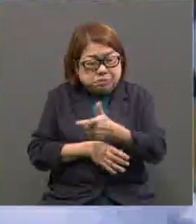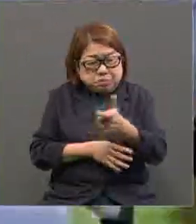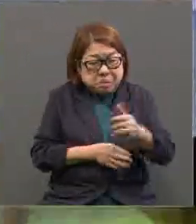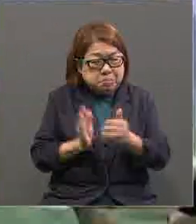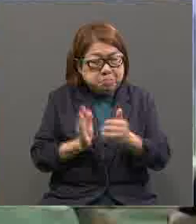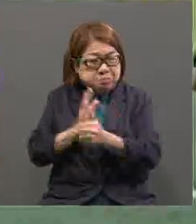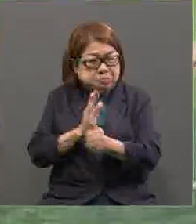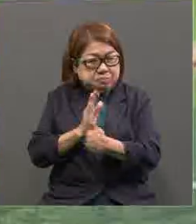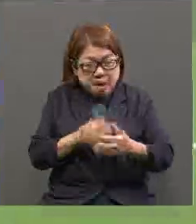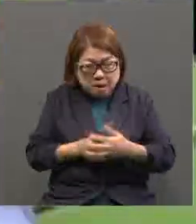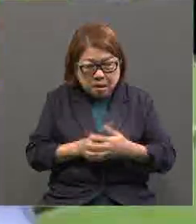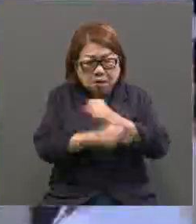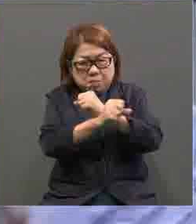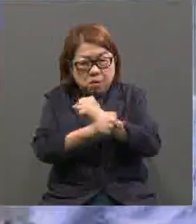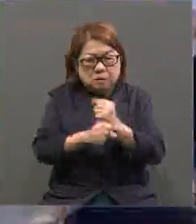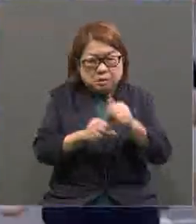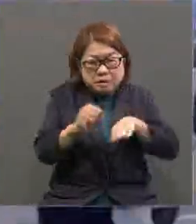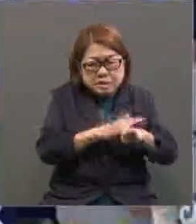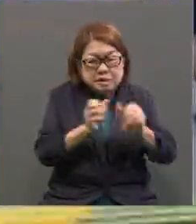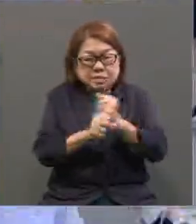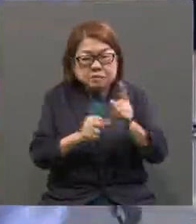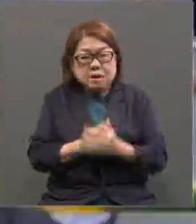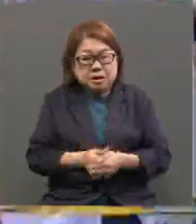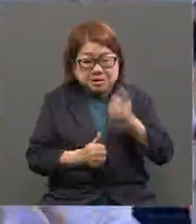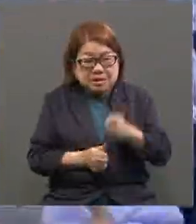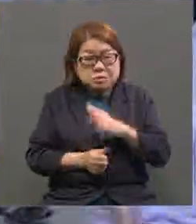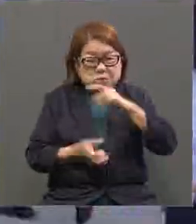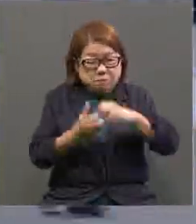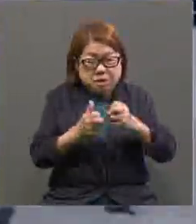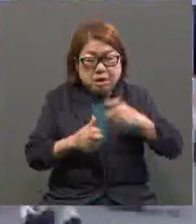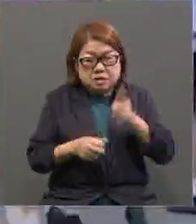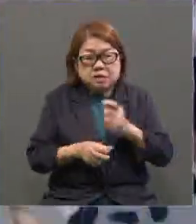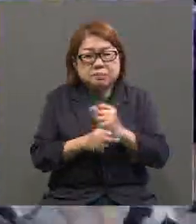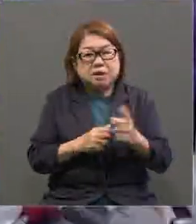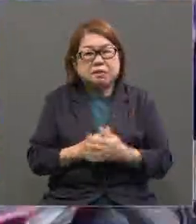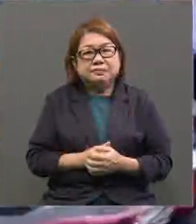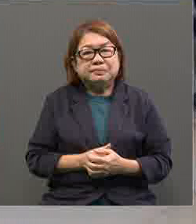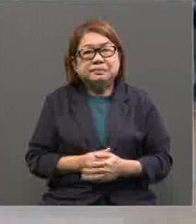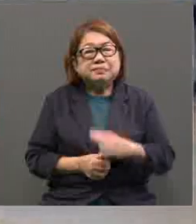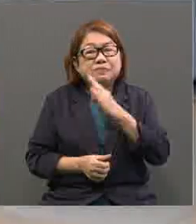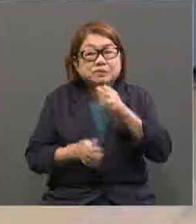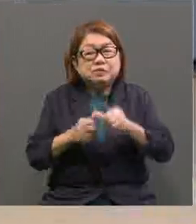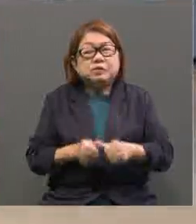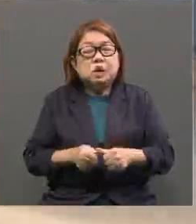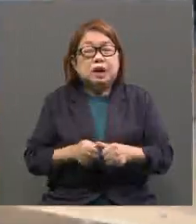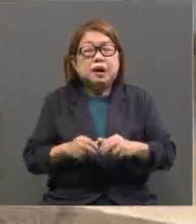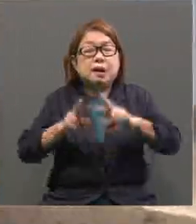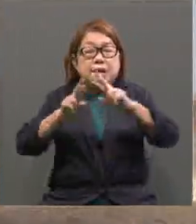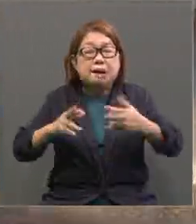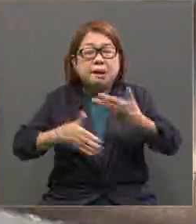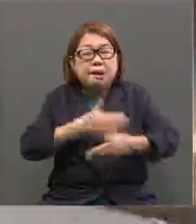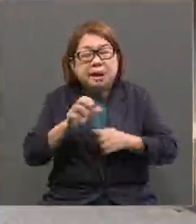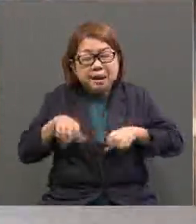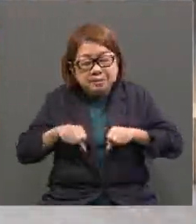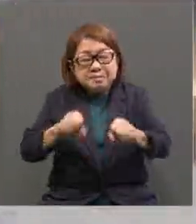มาในการปฏิบัติภารกิจที่จะสามารถประยุกต์ใช้ในสถานการณ์ต่างๆได้นะครับอย่างเช่นนะกรณีเกิดขึ้นในห้างสรรพสินค้าส